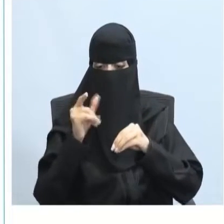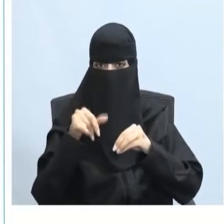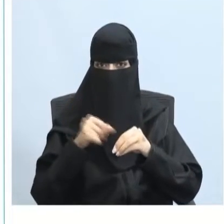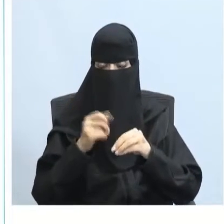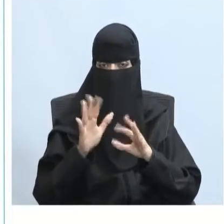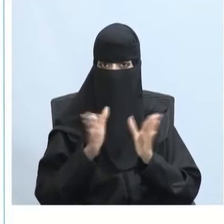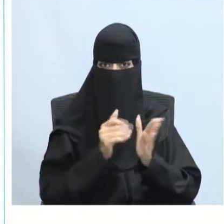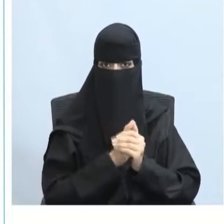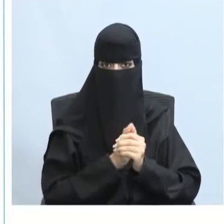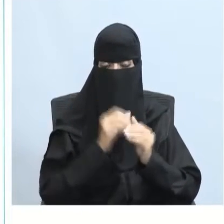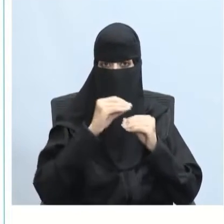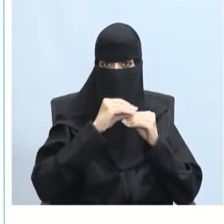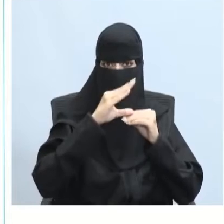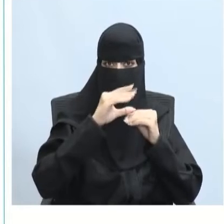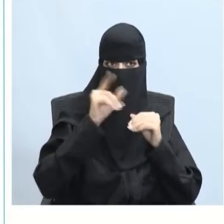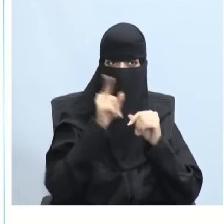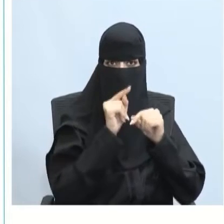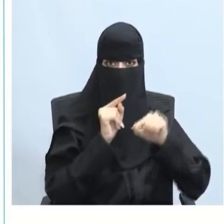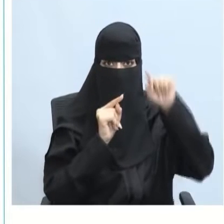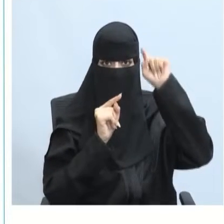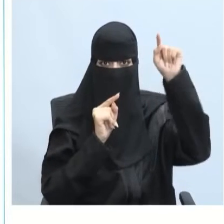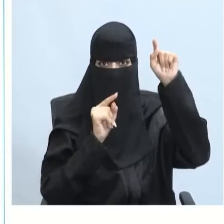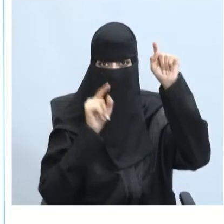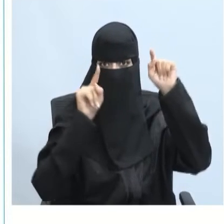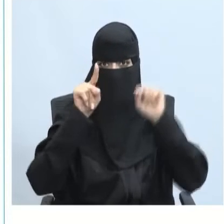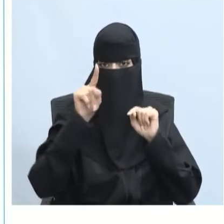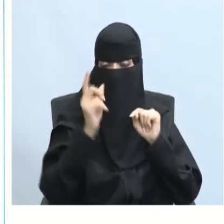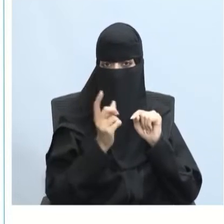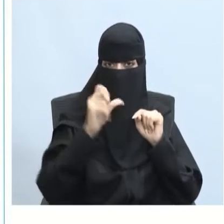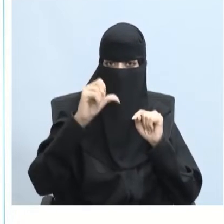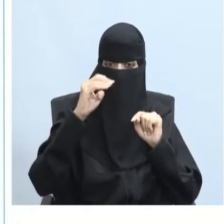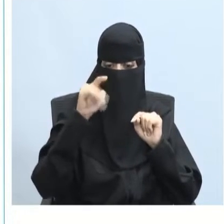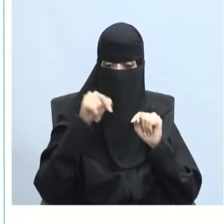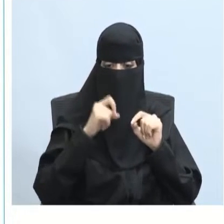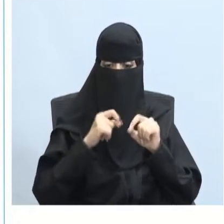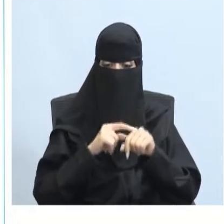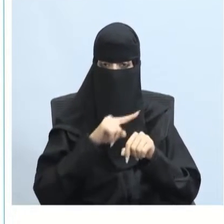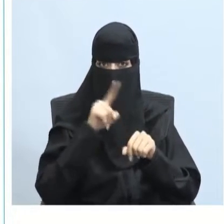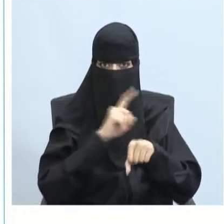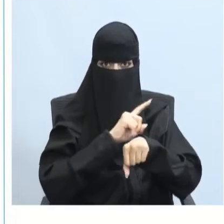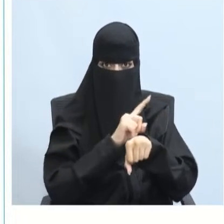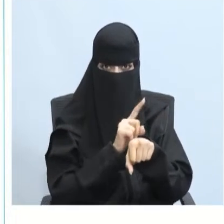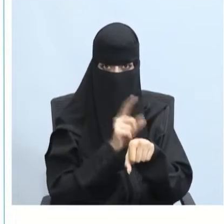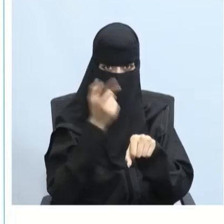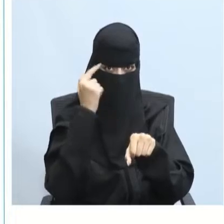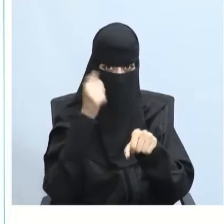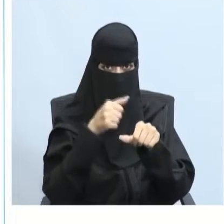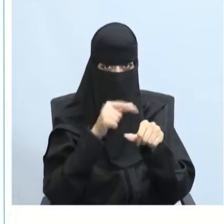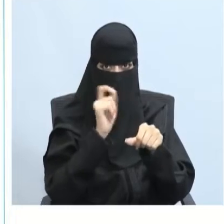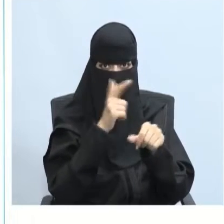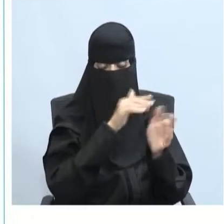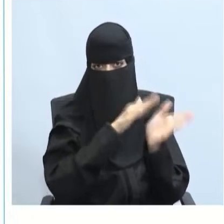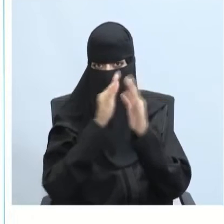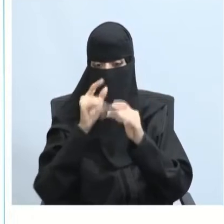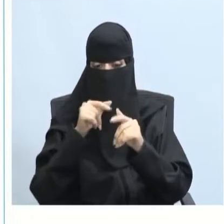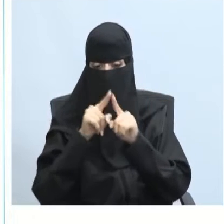المشروع بروجكت من قائمه المشروع بروجكت ثم اضغط على الخصائص